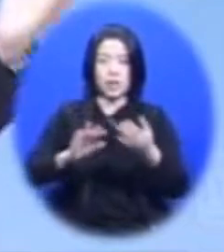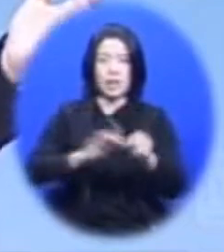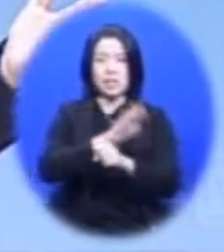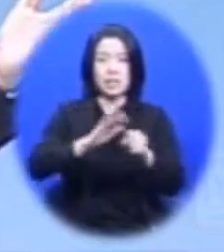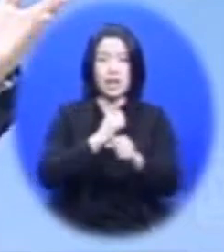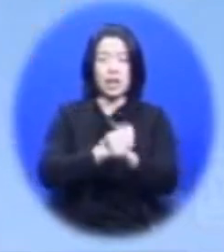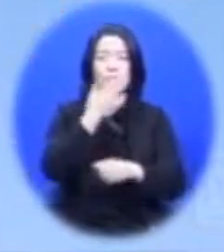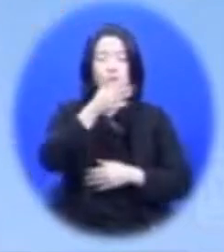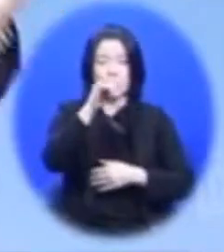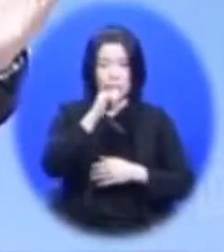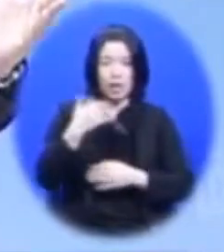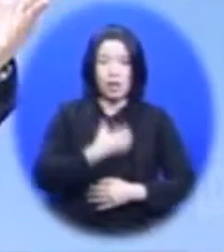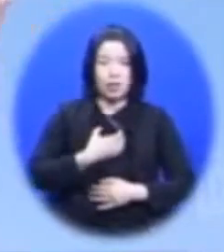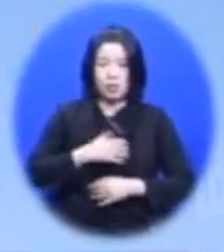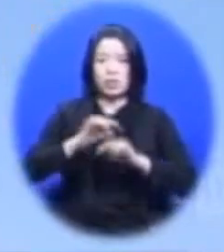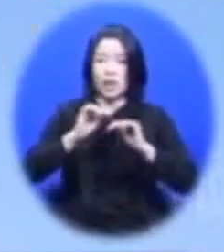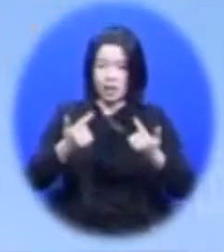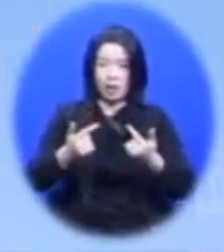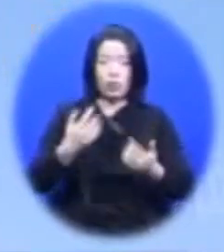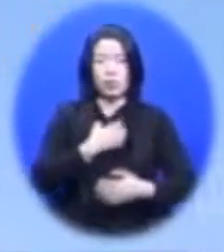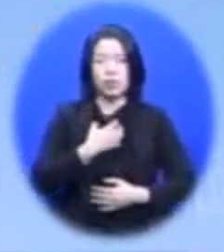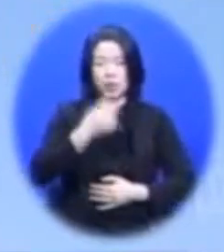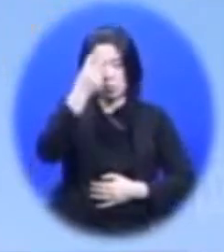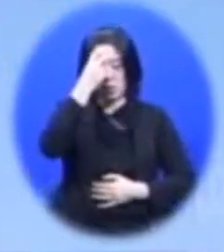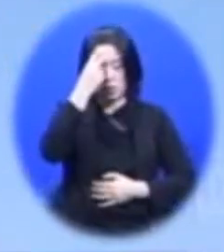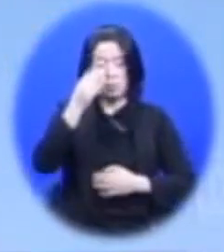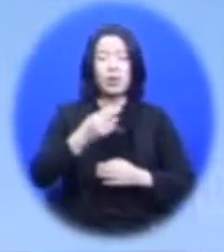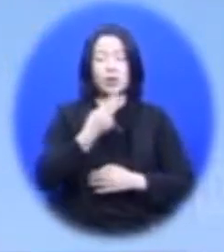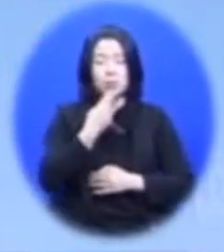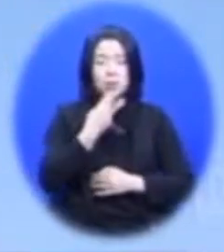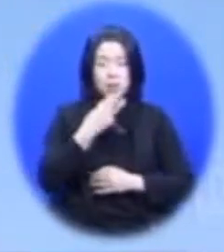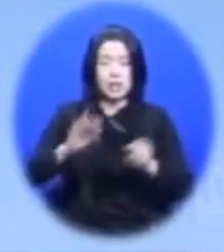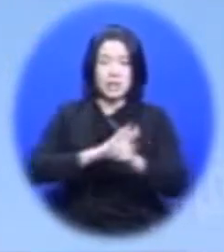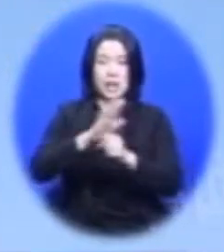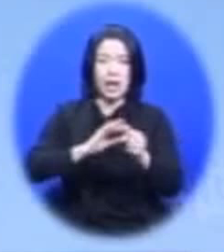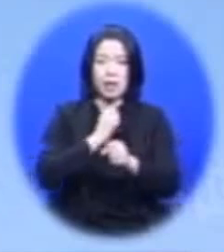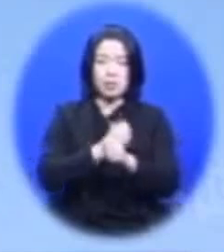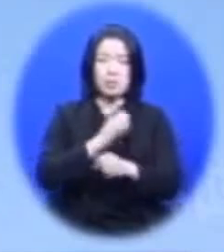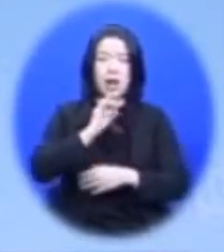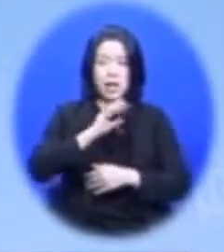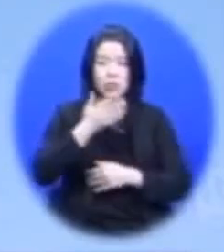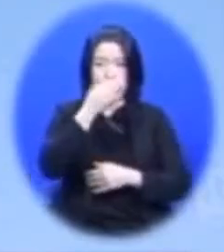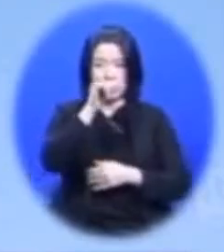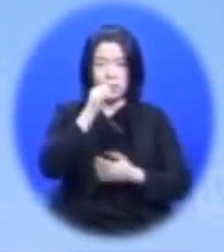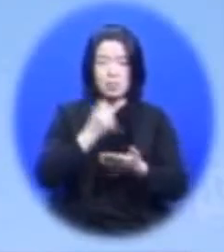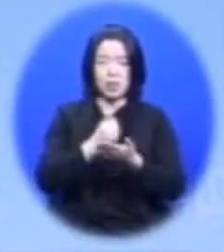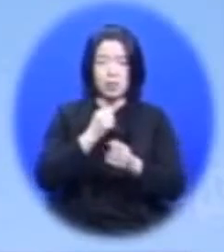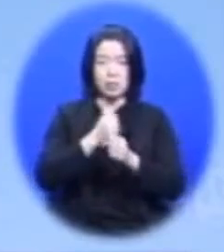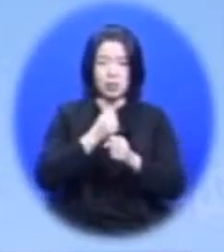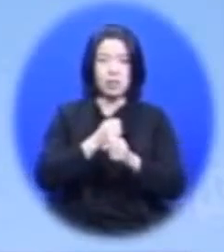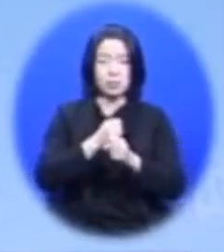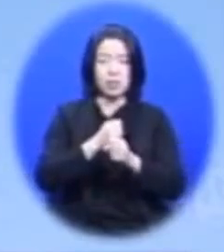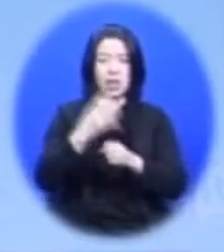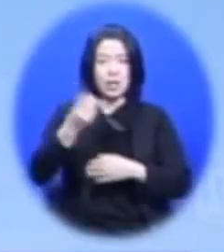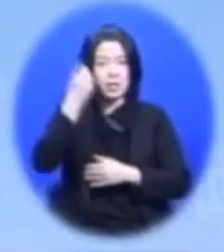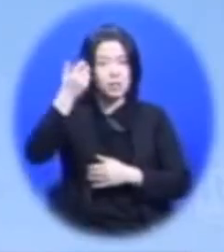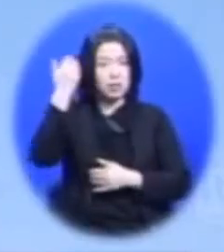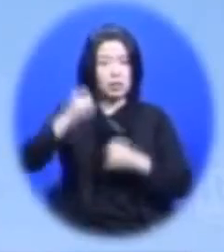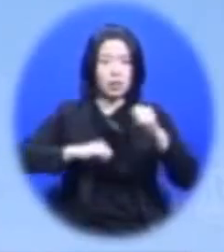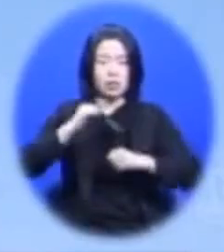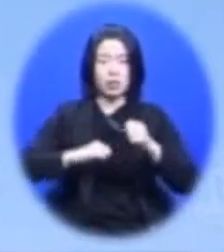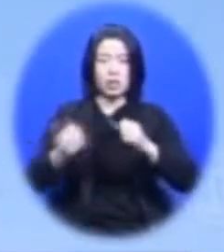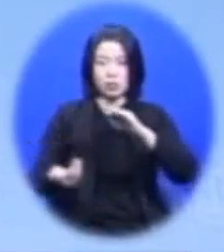걱정 안 하고 염려 안 하고 사랑만 하게 해주신다면 성령의 역사로 이 일이 이루어지는 것이에요.